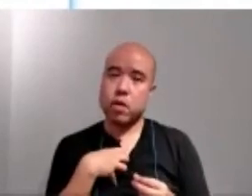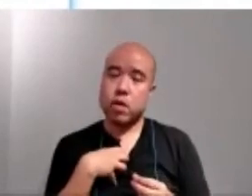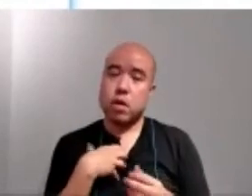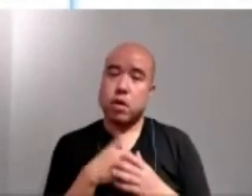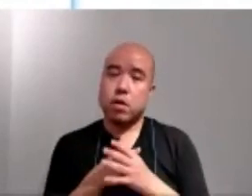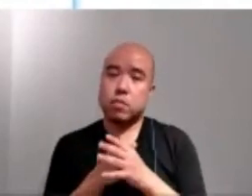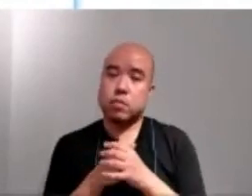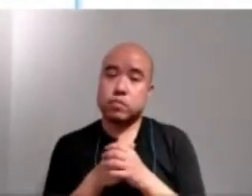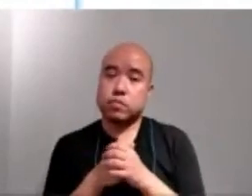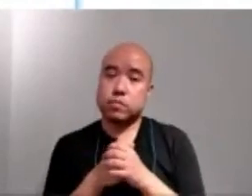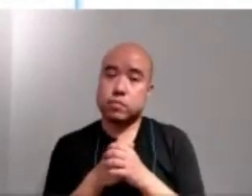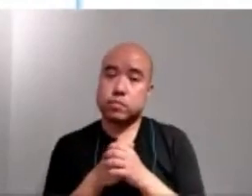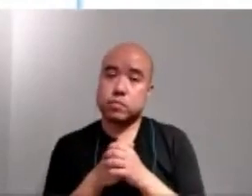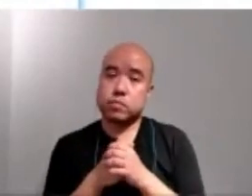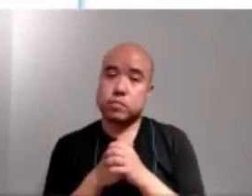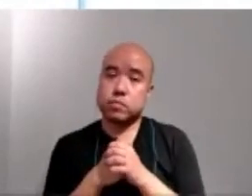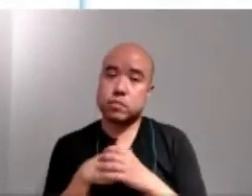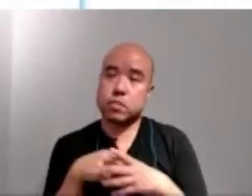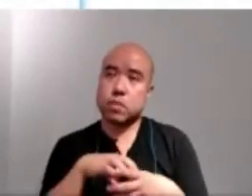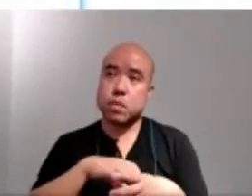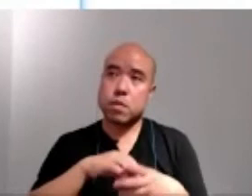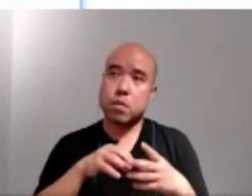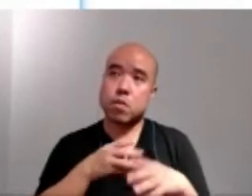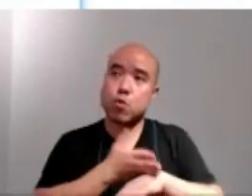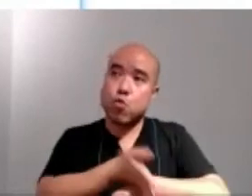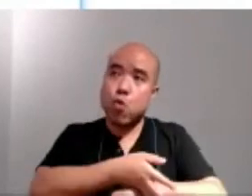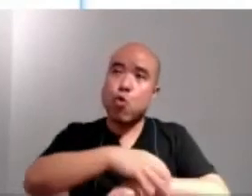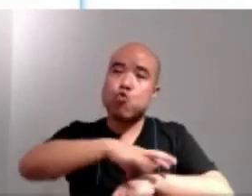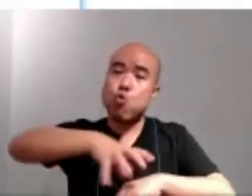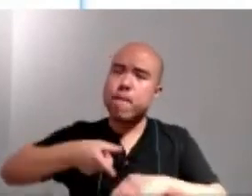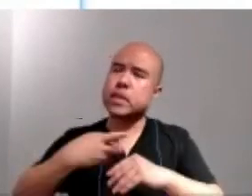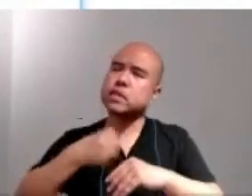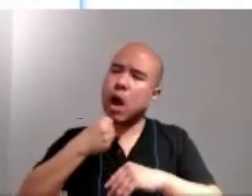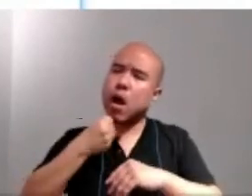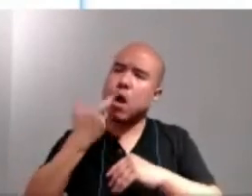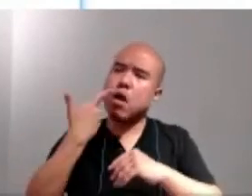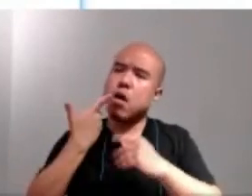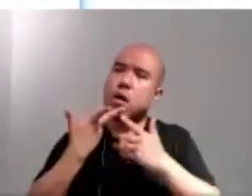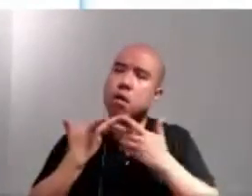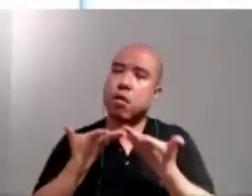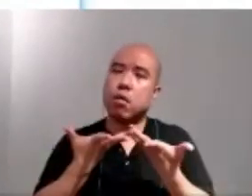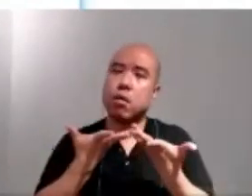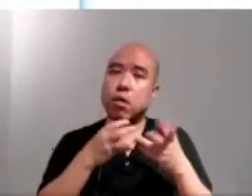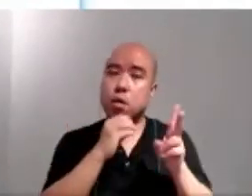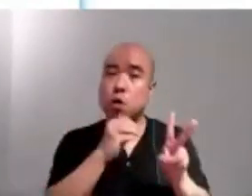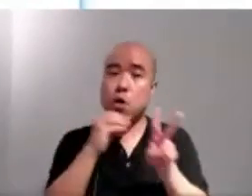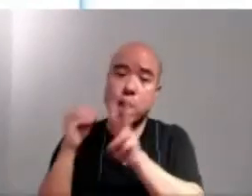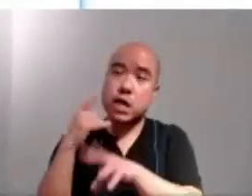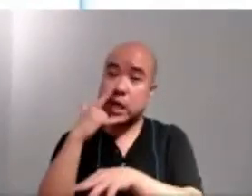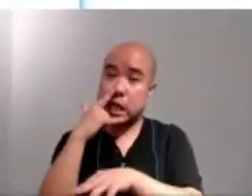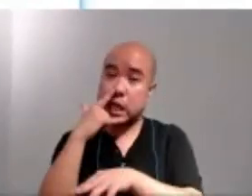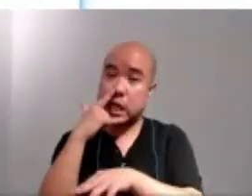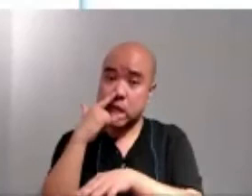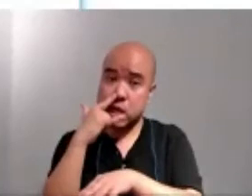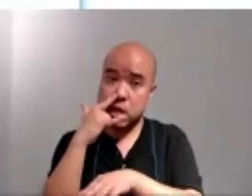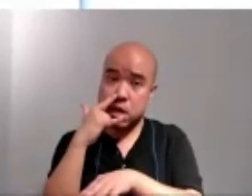其是係琴日嘅 community empowerment 依個 session 咧，係令到我好感動嘅。因為即係今年我哋嘅主題係講 new power， 咁 new power